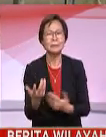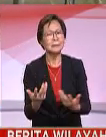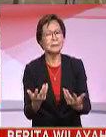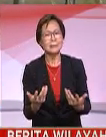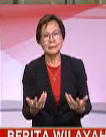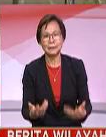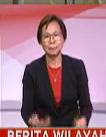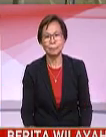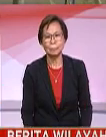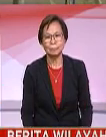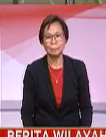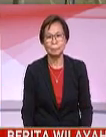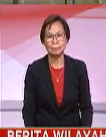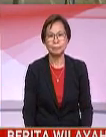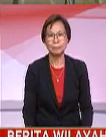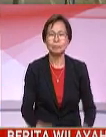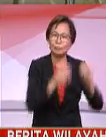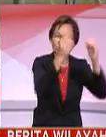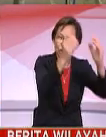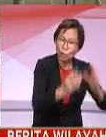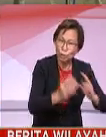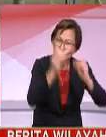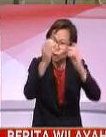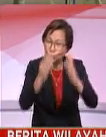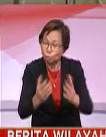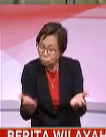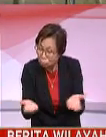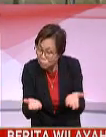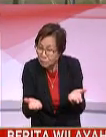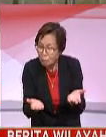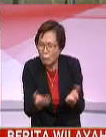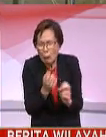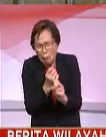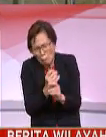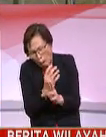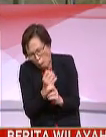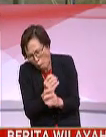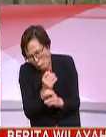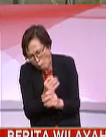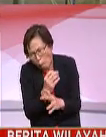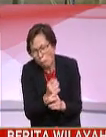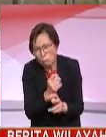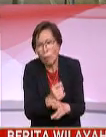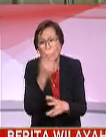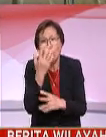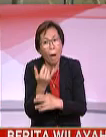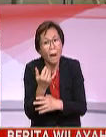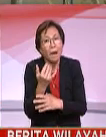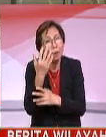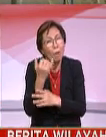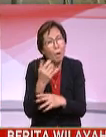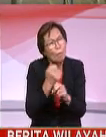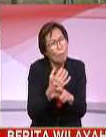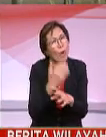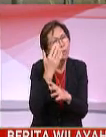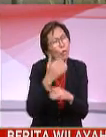apapun cikgu-cikgu di sini akan bertungkus lumus untuk